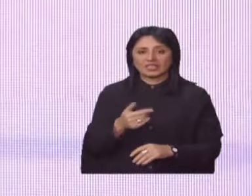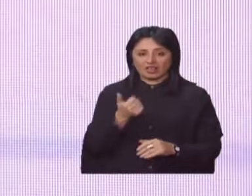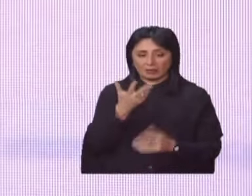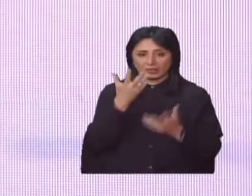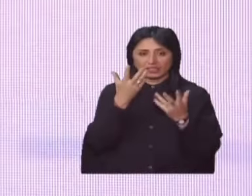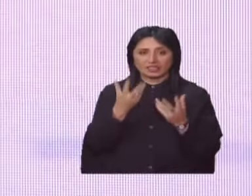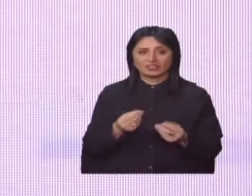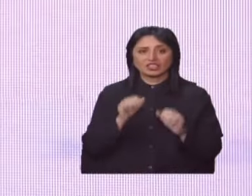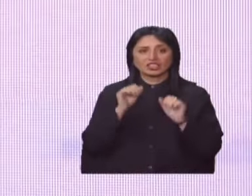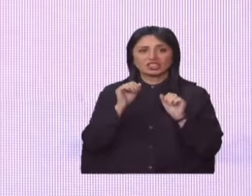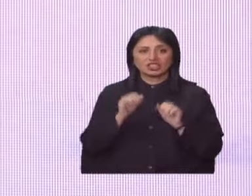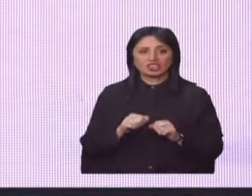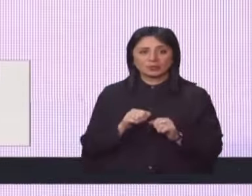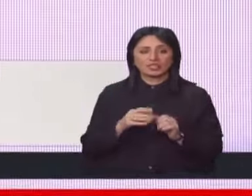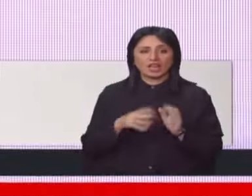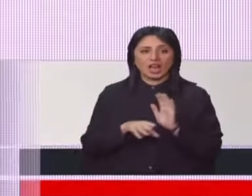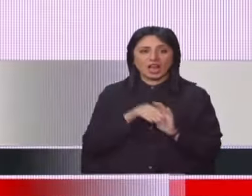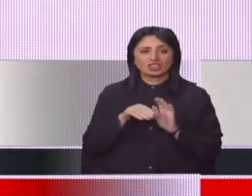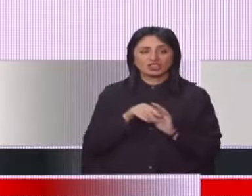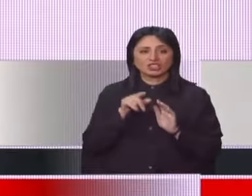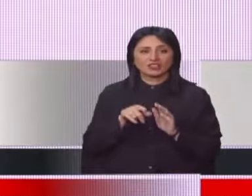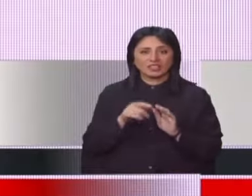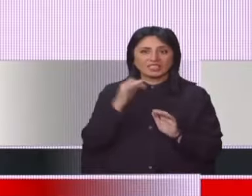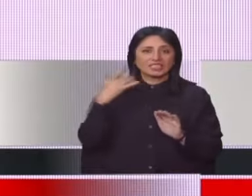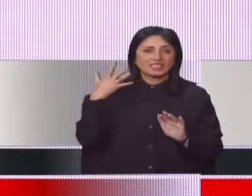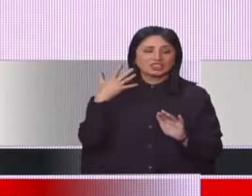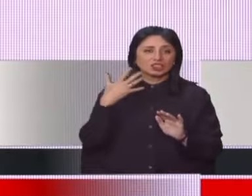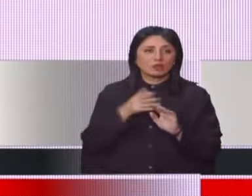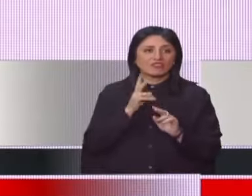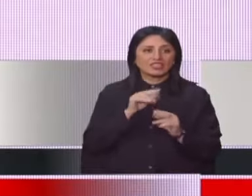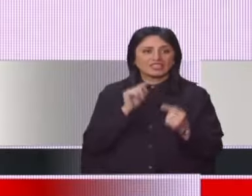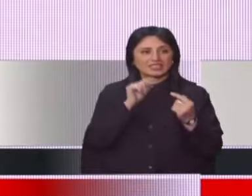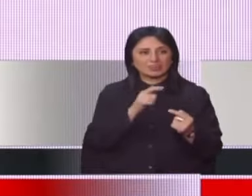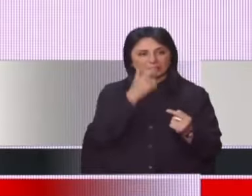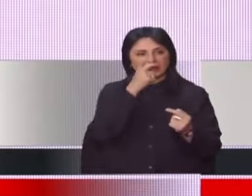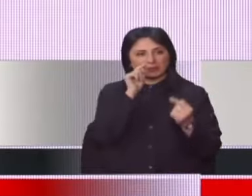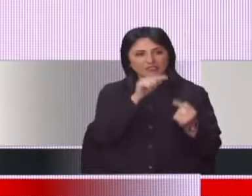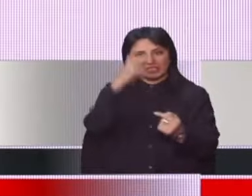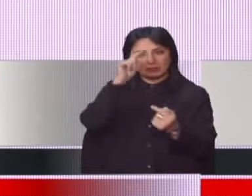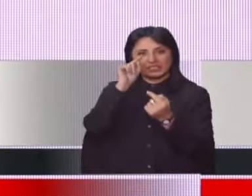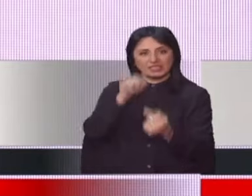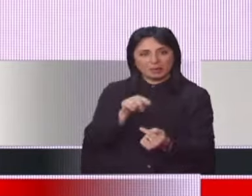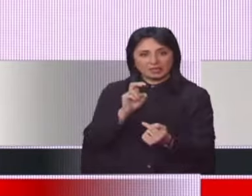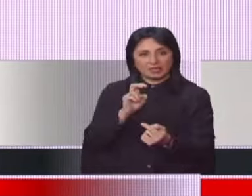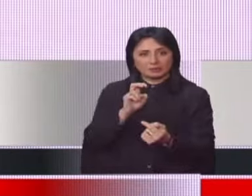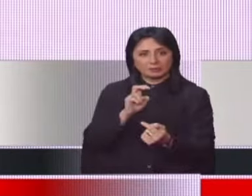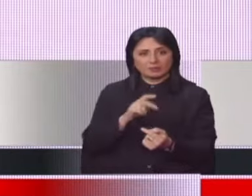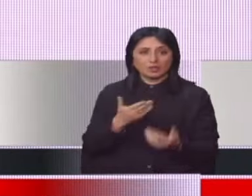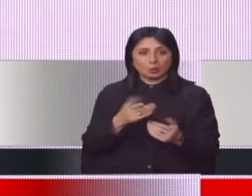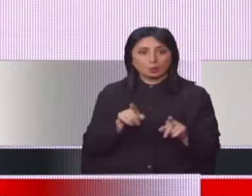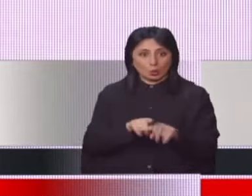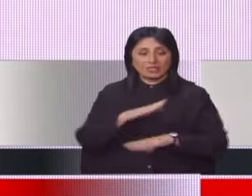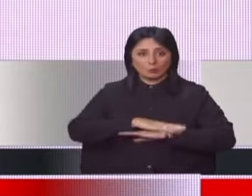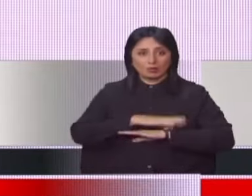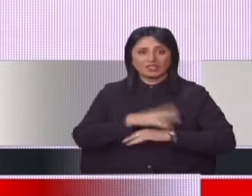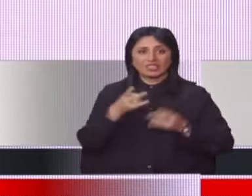დღეში შეიძლება გააკეთოთ არჩევანი როგორც ხშირად წასულში ვიღაცის წინააღმდეგ, მიშას წინააღმდეგ, ბიზნეს წინააღმდეგ და თუ ასე